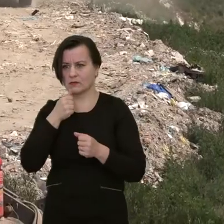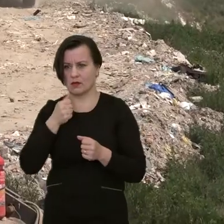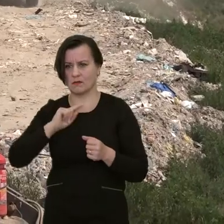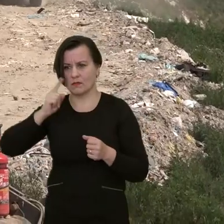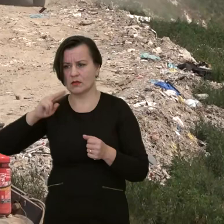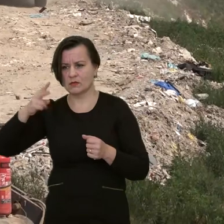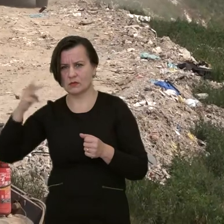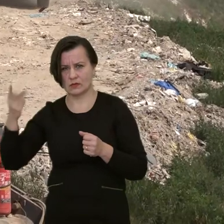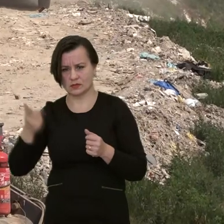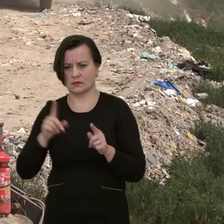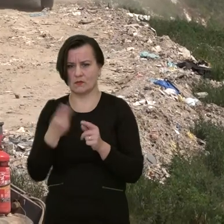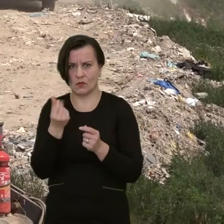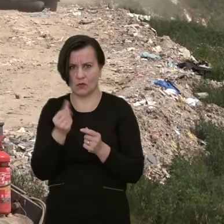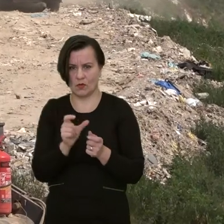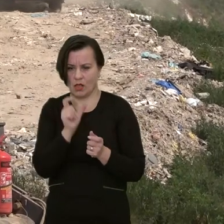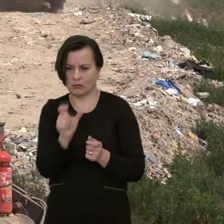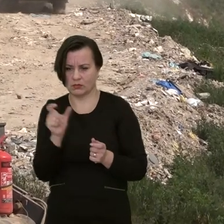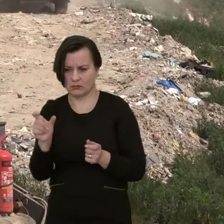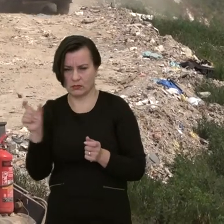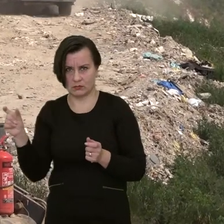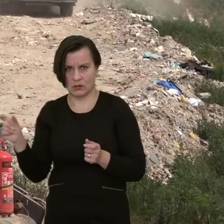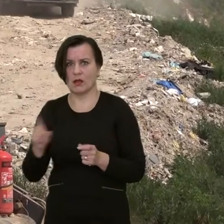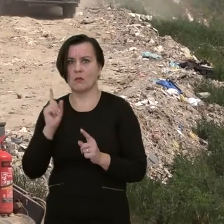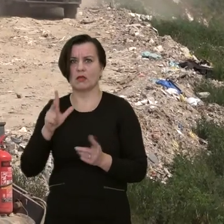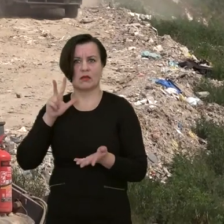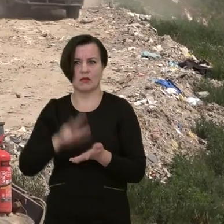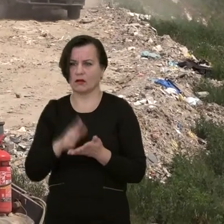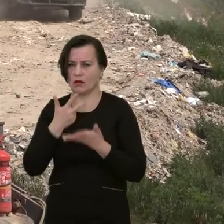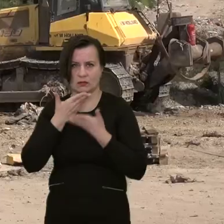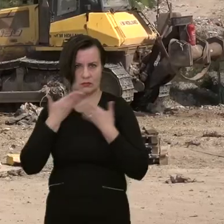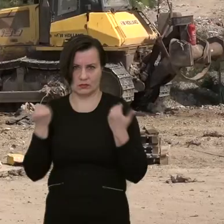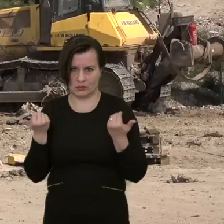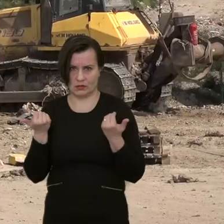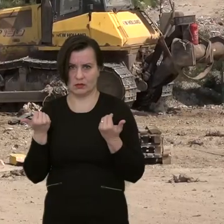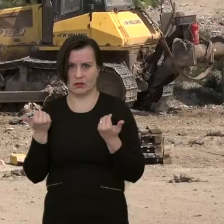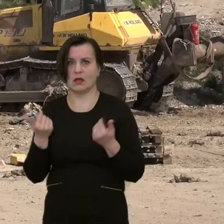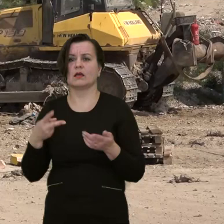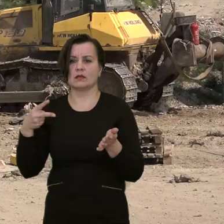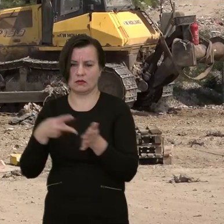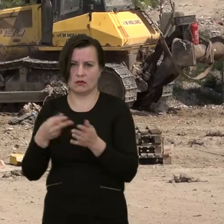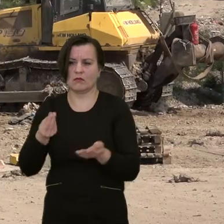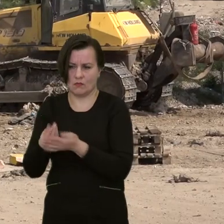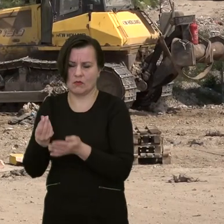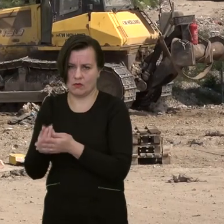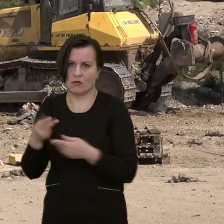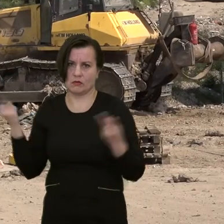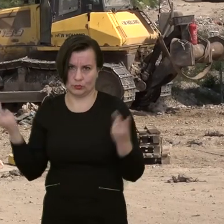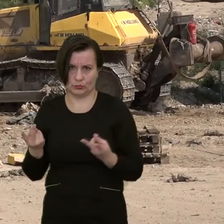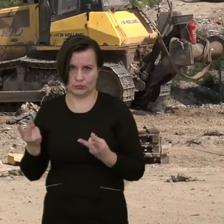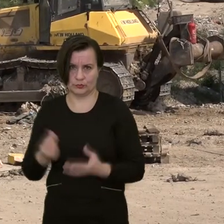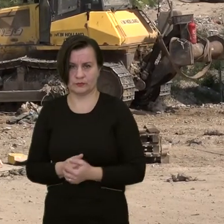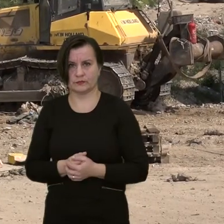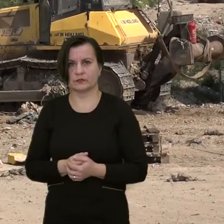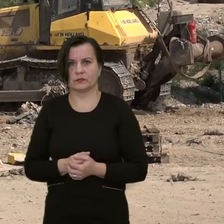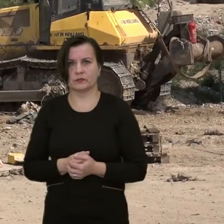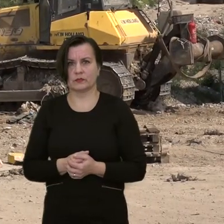per keletą metų išdėstyti šį mokestį, tačiau jokių garantijų nėra ir realiai vienoks ar kitoks šis